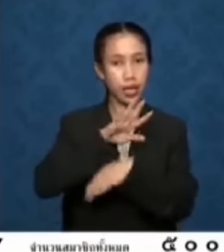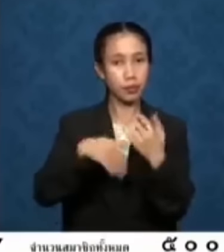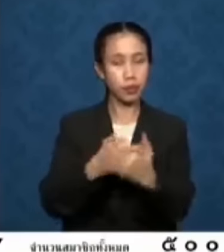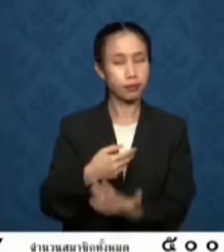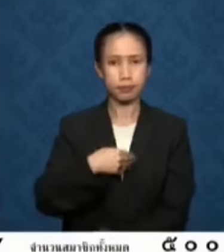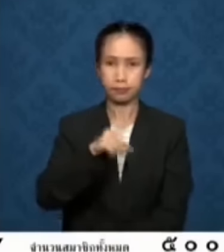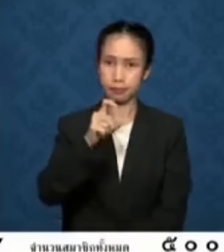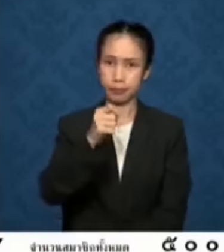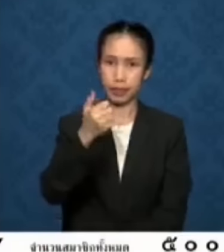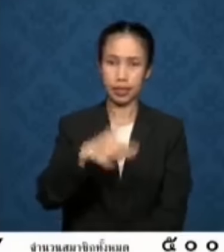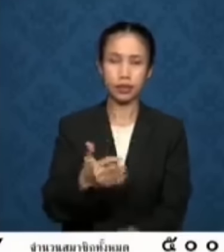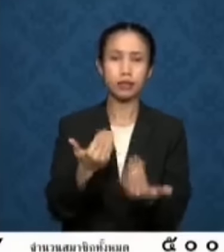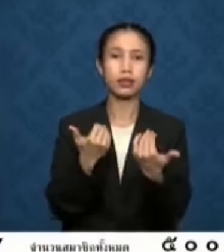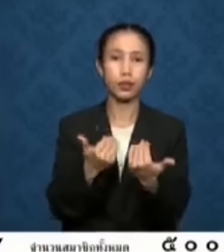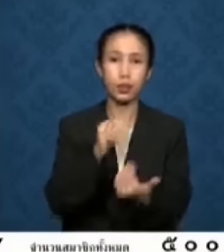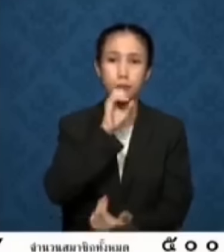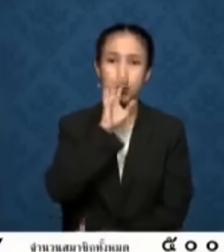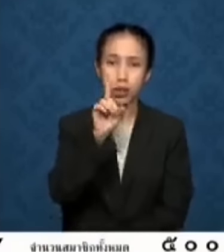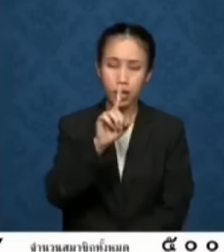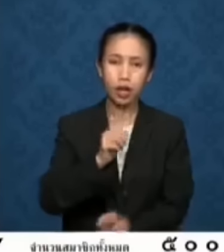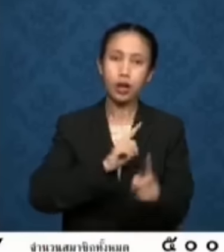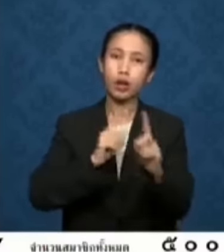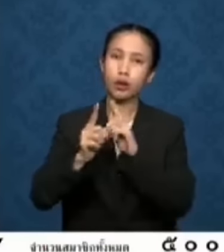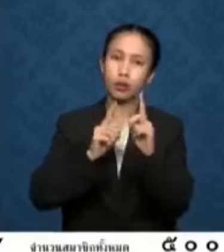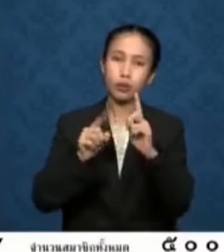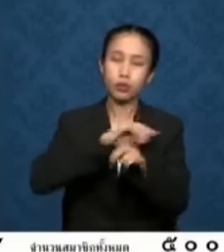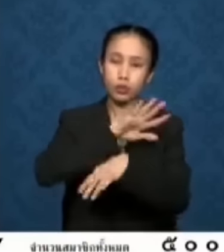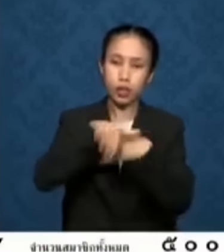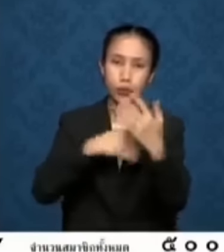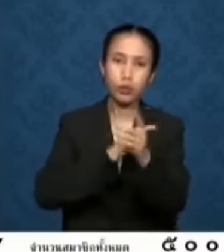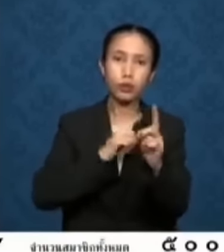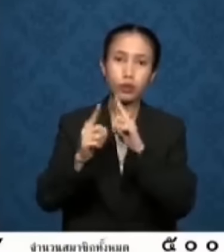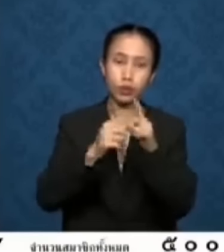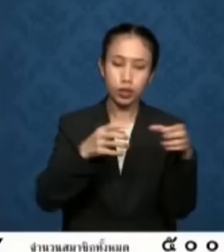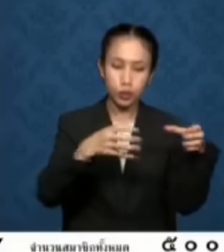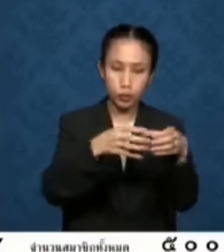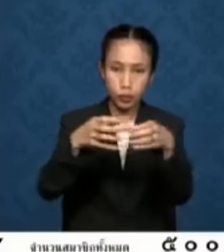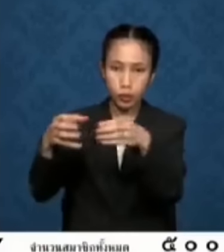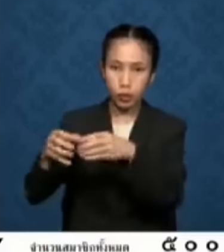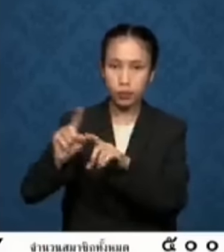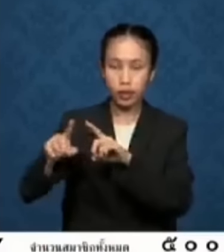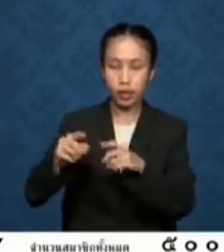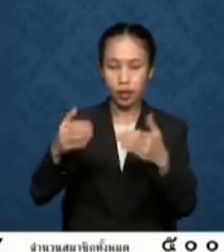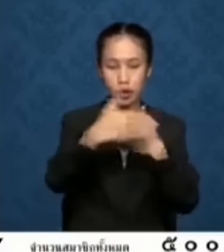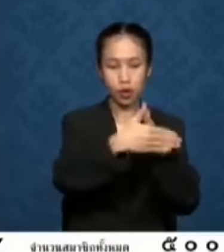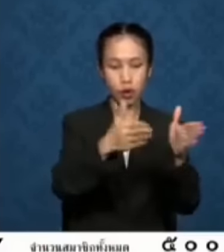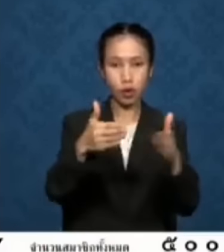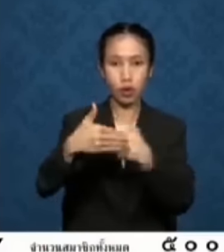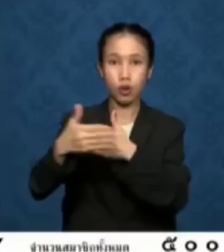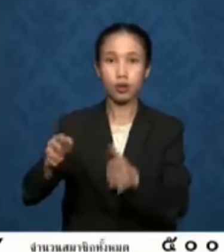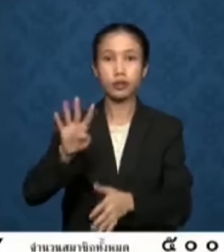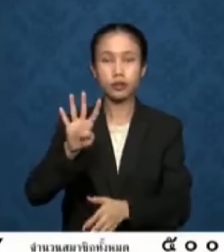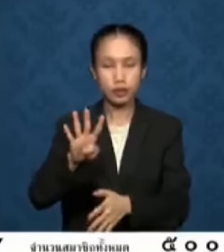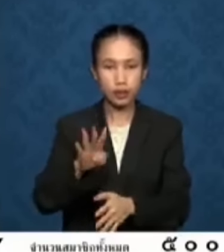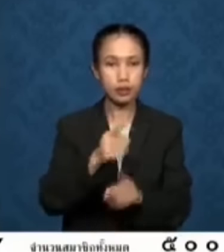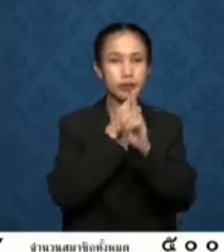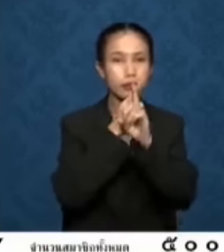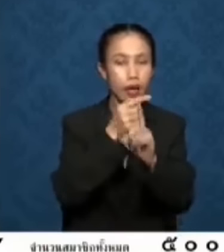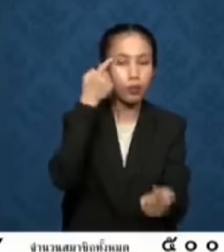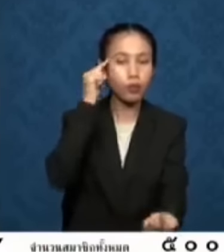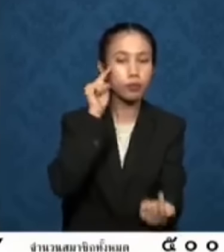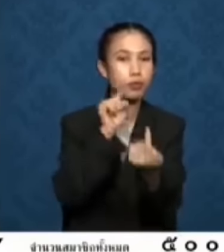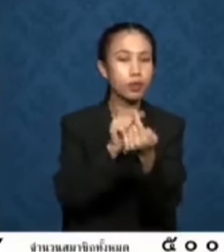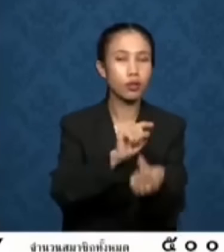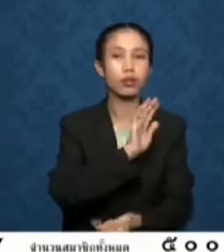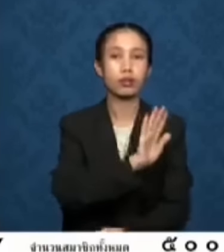เรียนท่านประธานว่าตอนนี้เนี่ยเราได้พูดคุยกันในระหว่างพรรคการเมืองนะครับห้องทั้ง4ห้องถูกใช้ตามวัตถุประสงค์